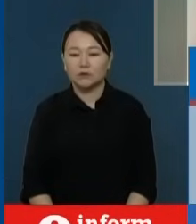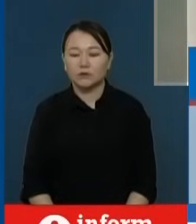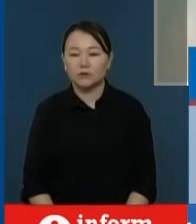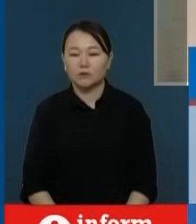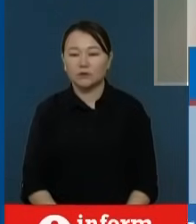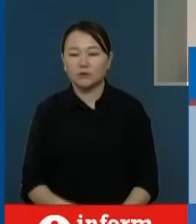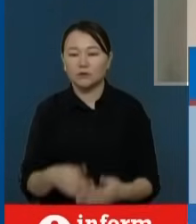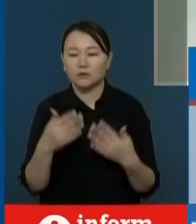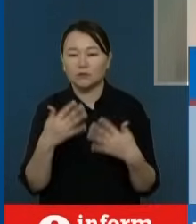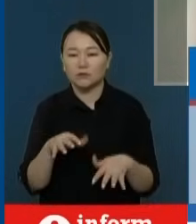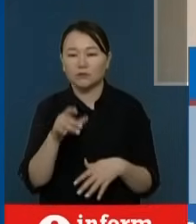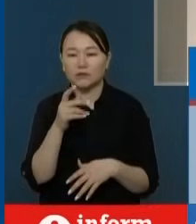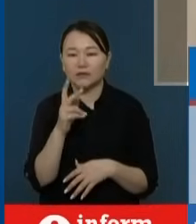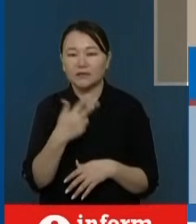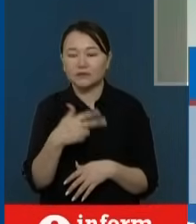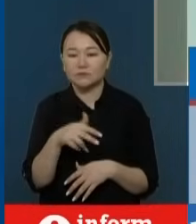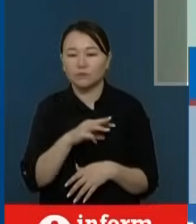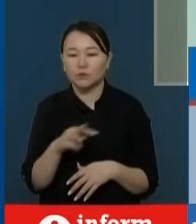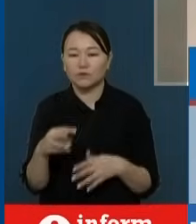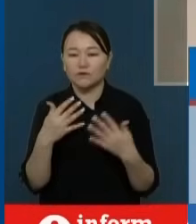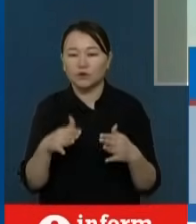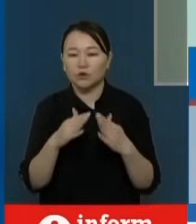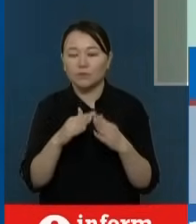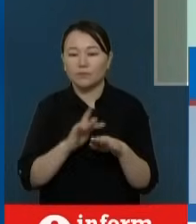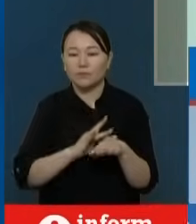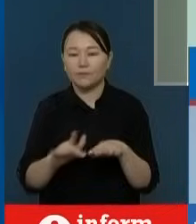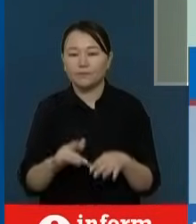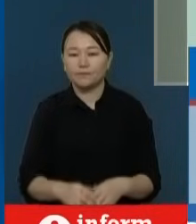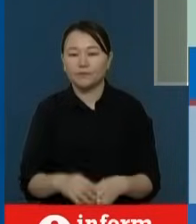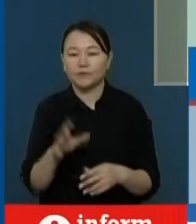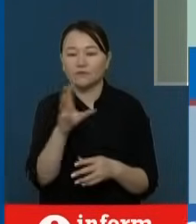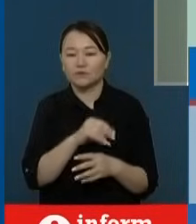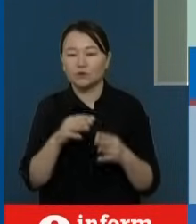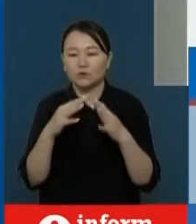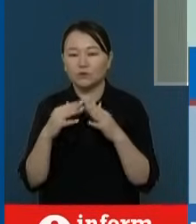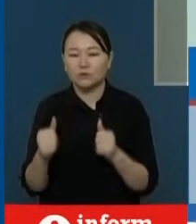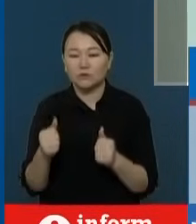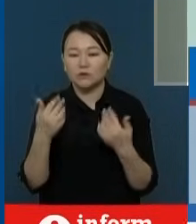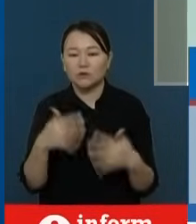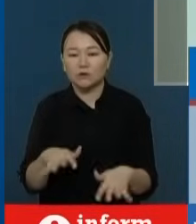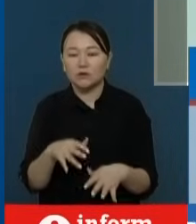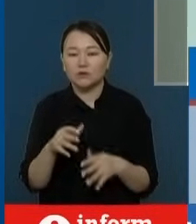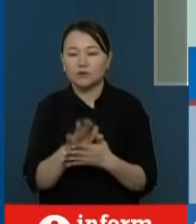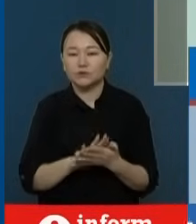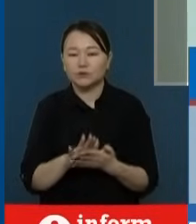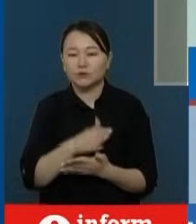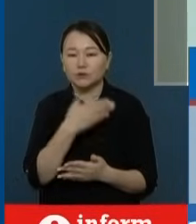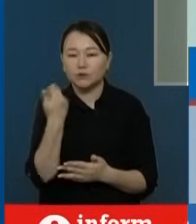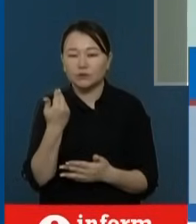Момент уже, вот 30 минут, и все, домов нету вообще. Все рухнуло, и все. Ничего